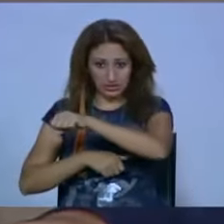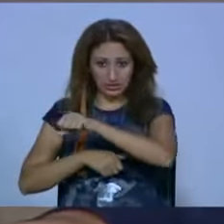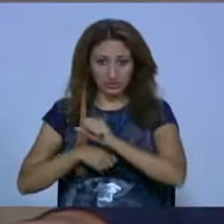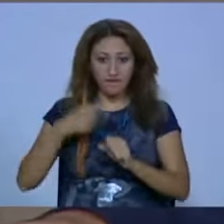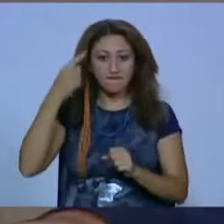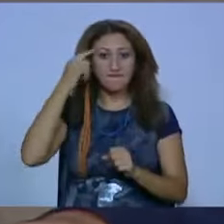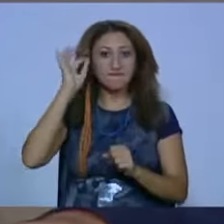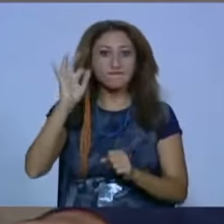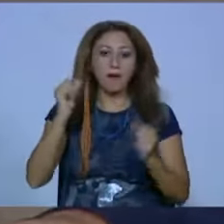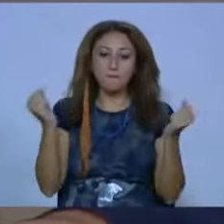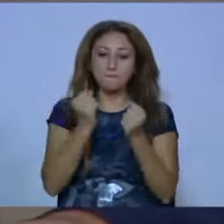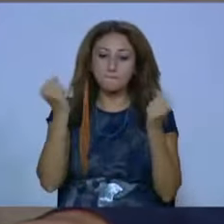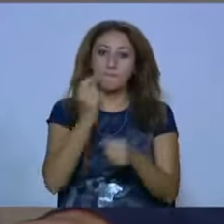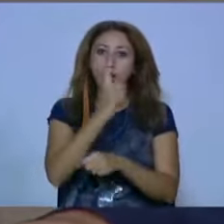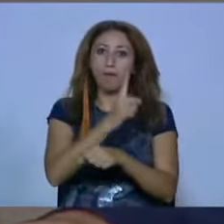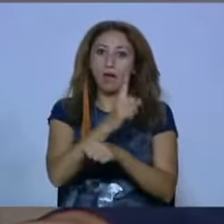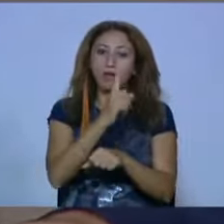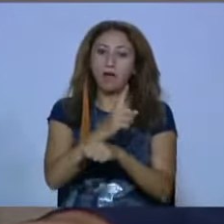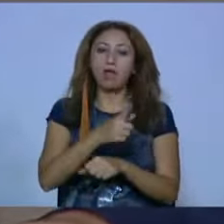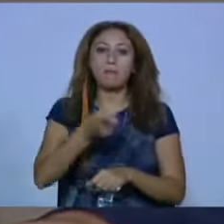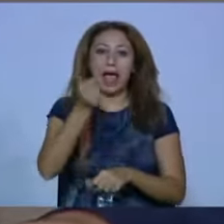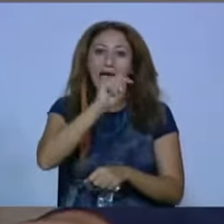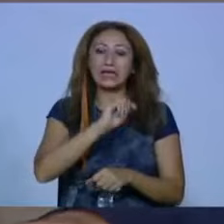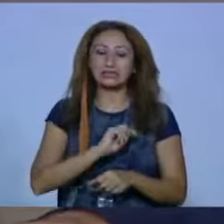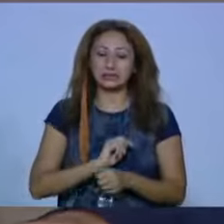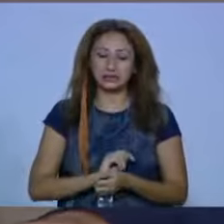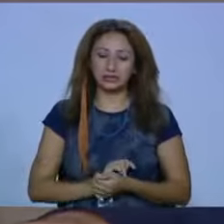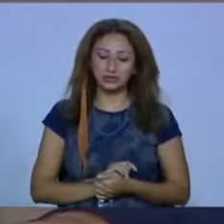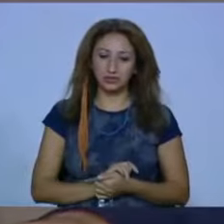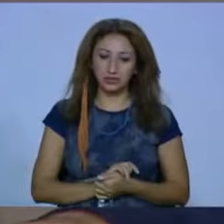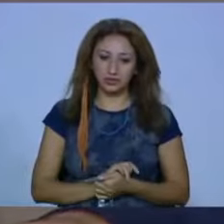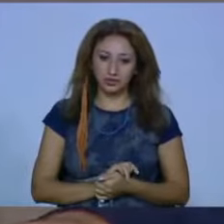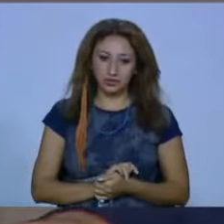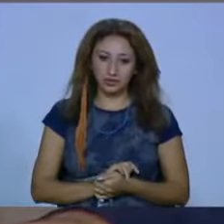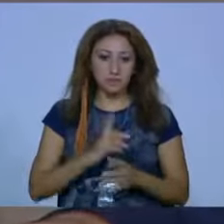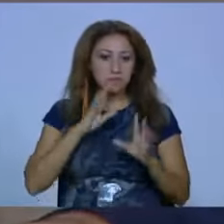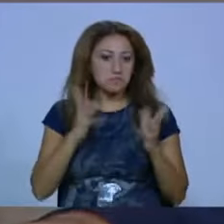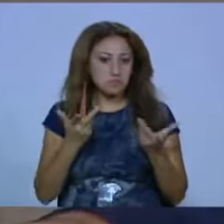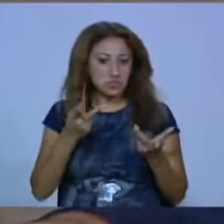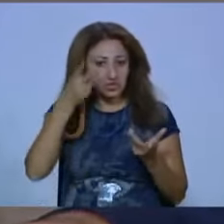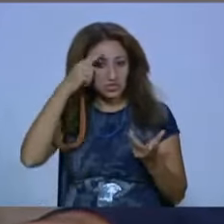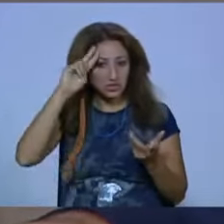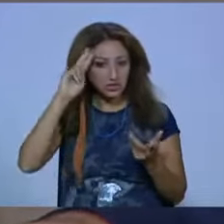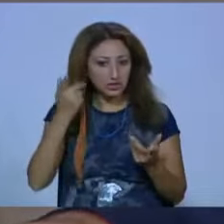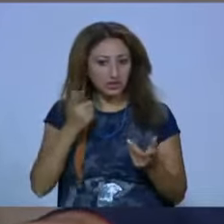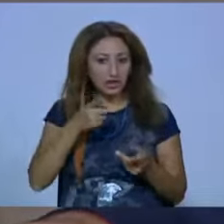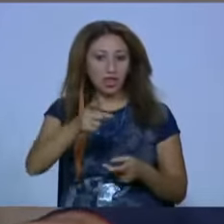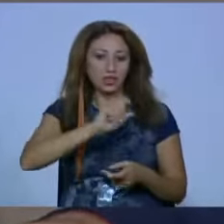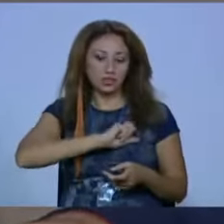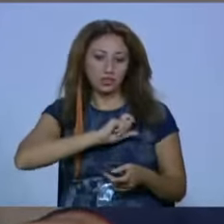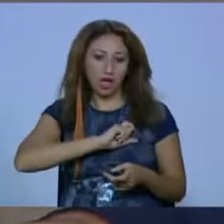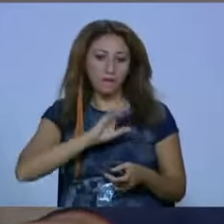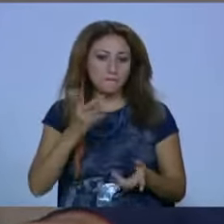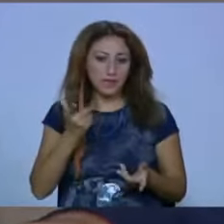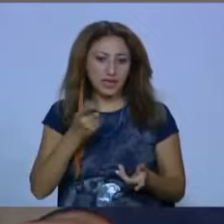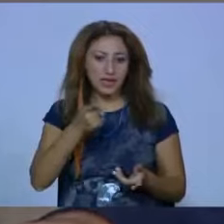فاهم هيدربك وهيظبط لك الدنيا وهيعمل لك الحكايه. قال له مين؟ قال له واحد طالب في المعهد، ما قالوش طالب،